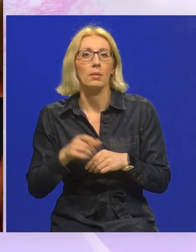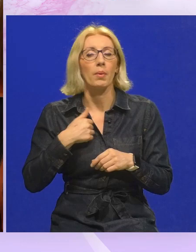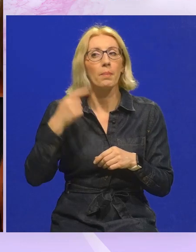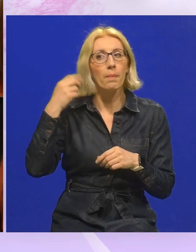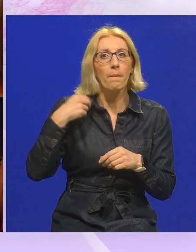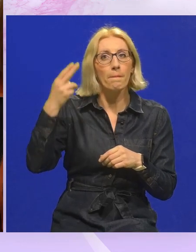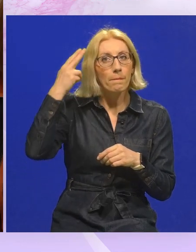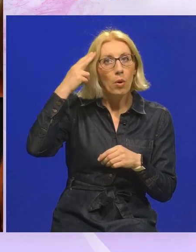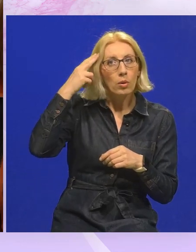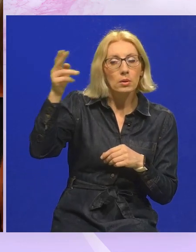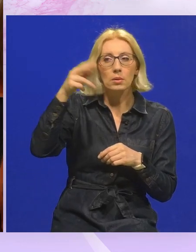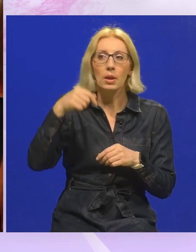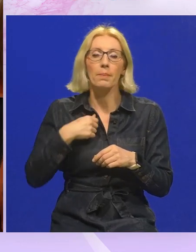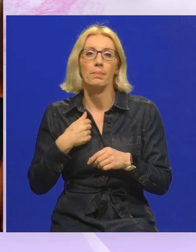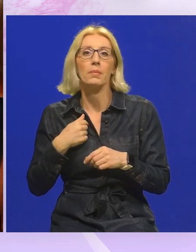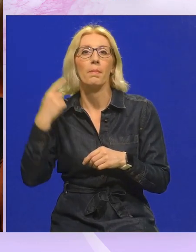prepoznati potrebu za tom